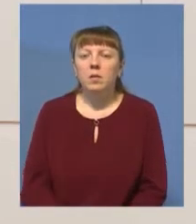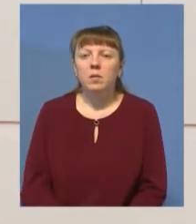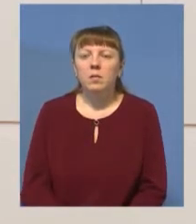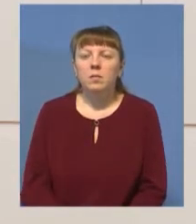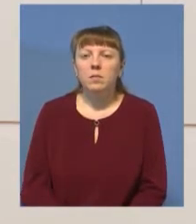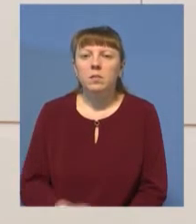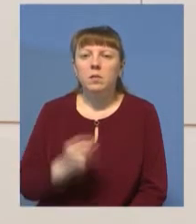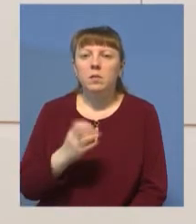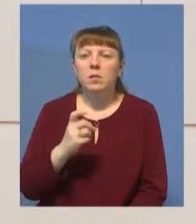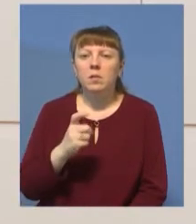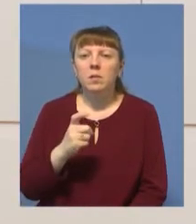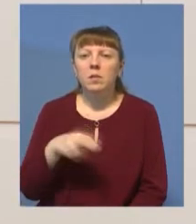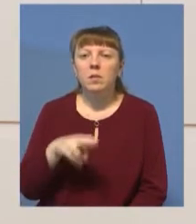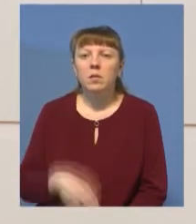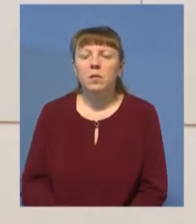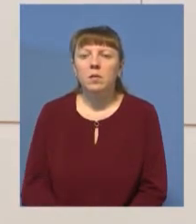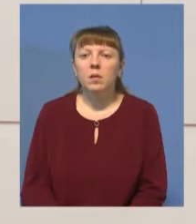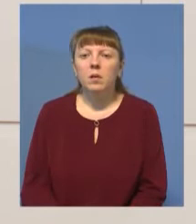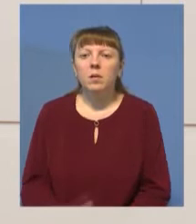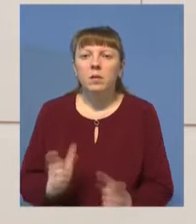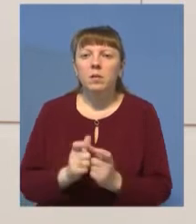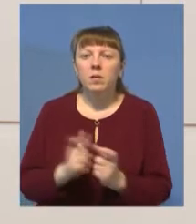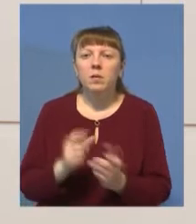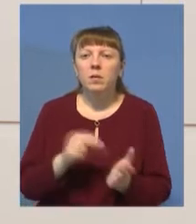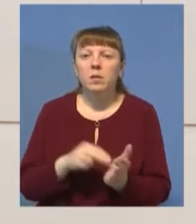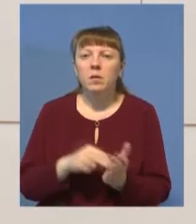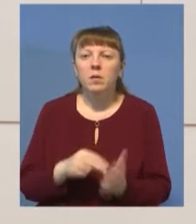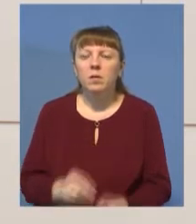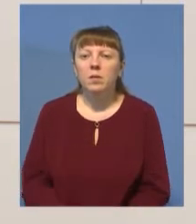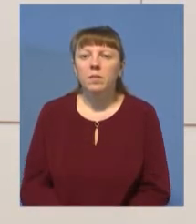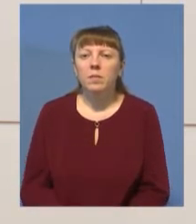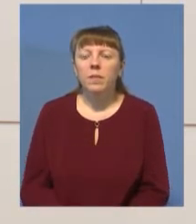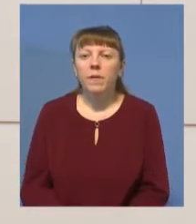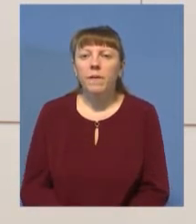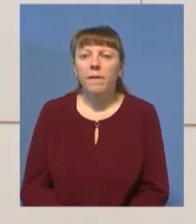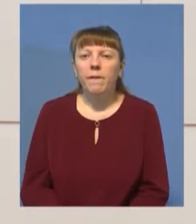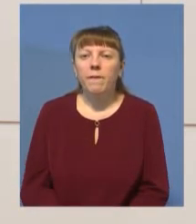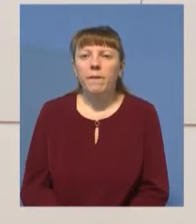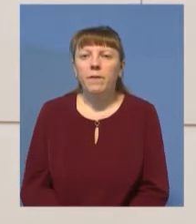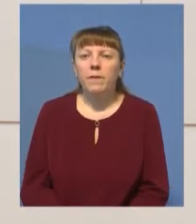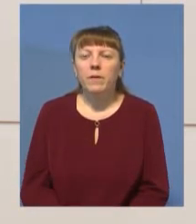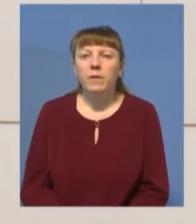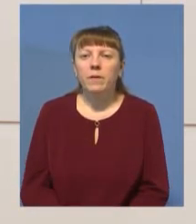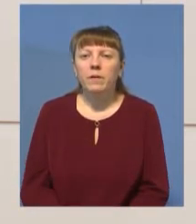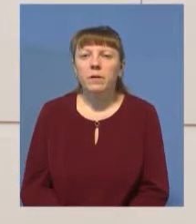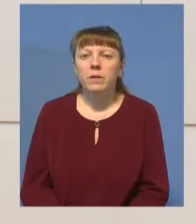был штрих-код этого магазина, стоимость этого магазина. Он направил